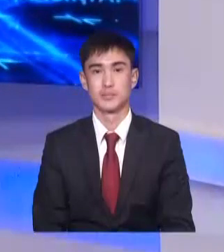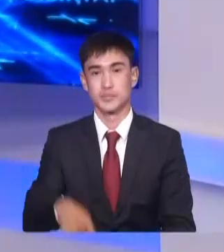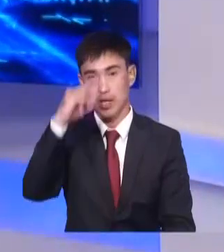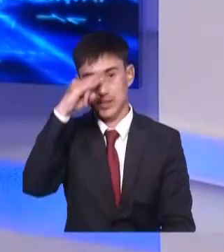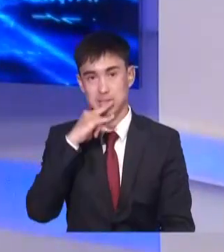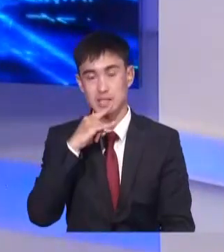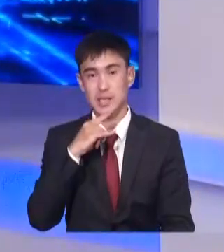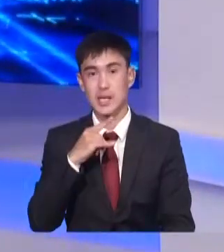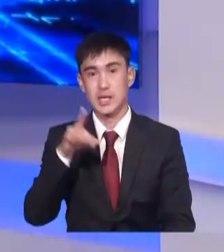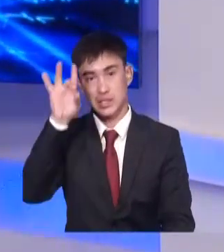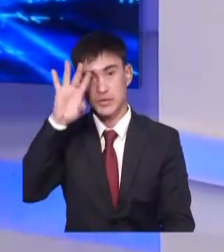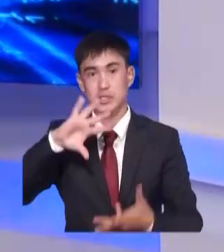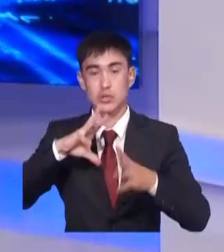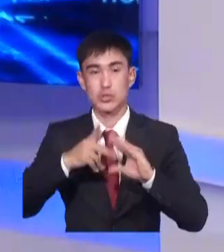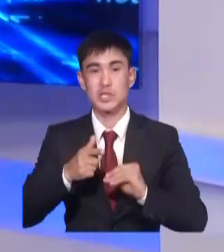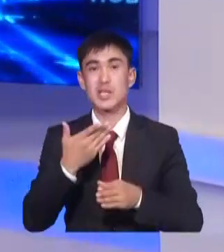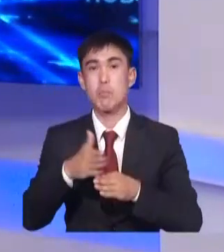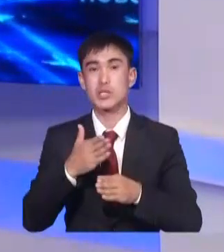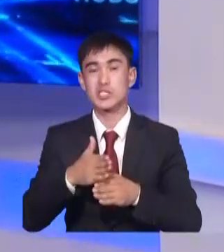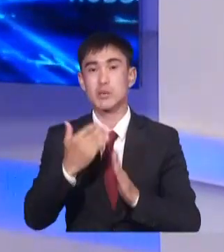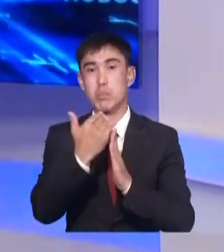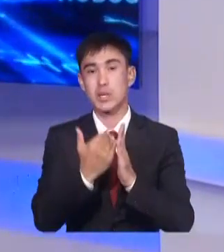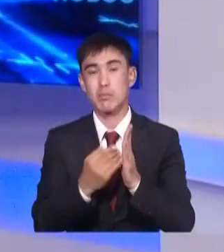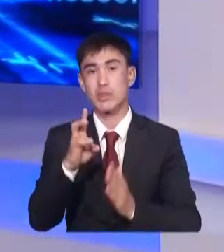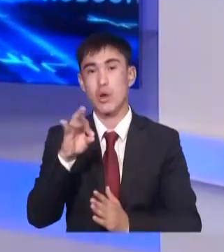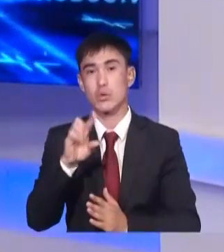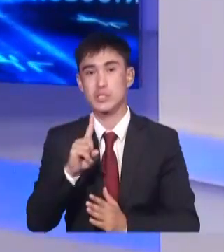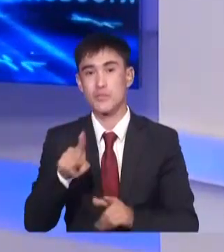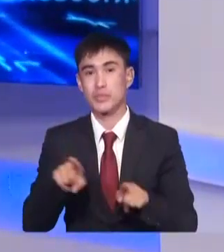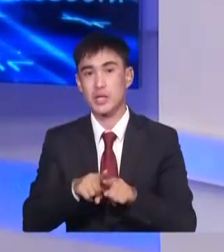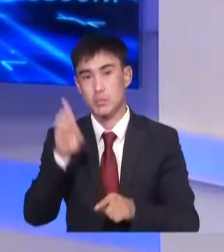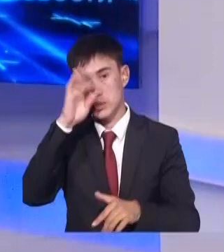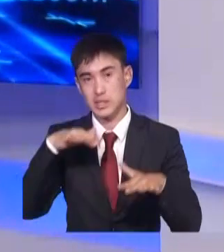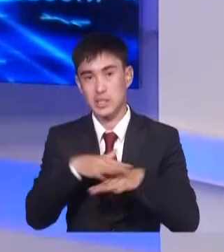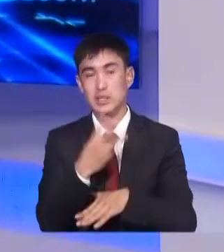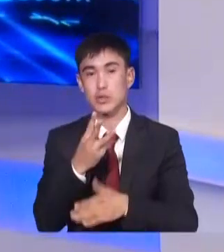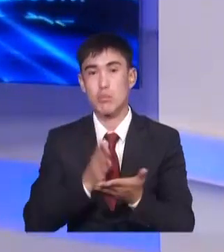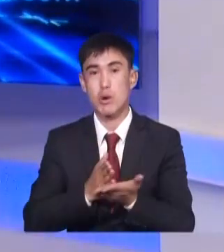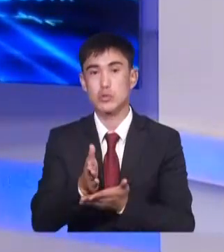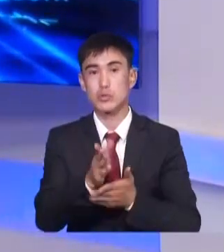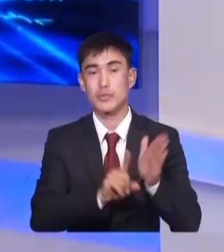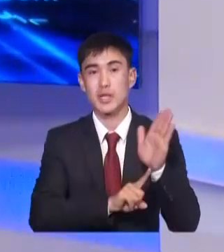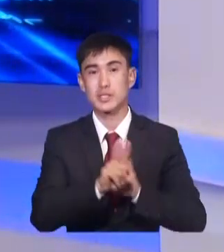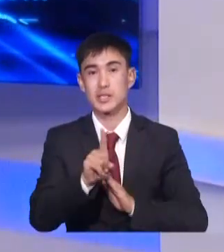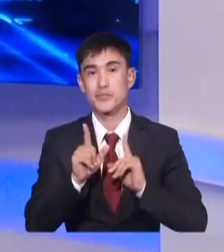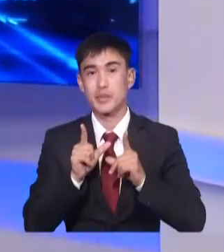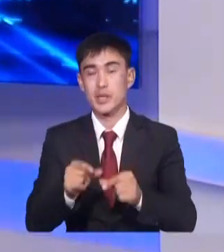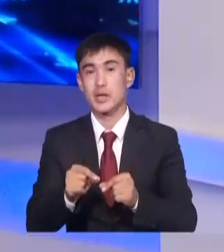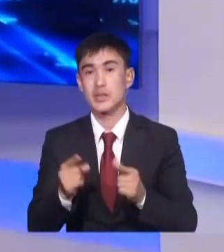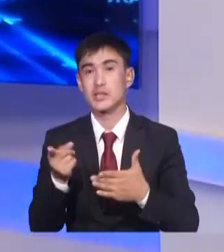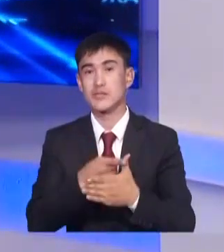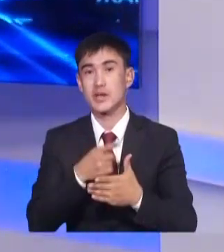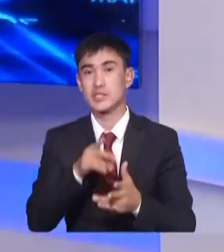В Казахстане стали известны результаты ипотечной программы «Наурыз». Также по стране на трех маршрутах начали курсировать